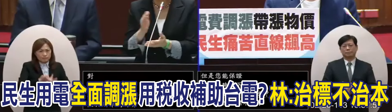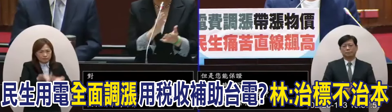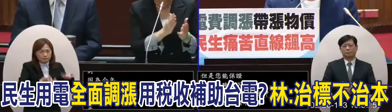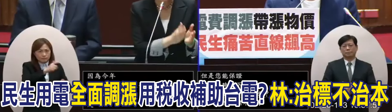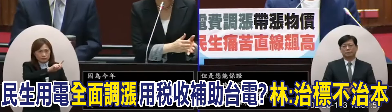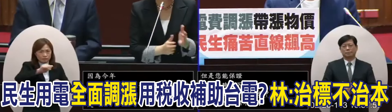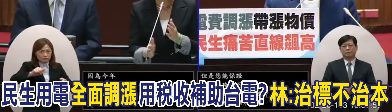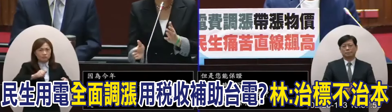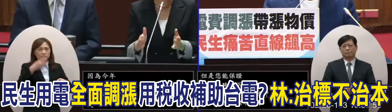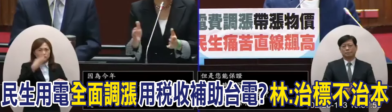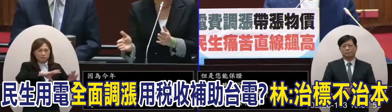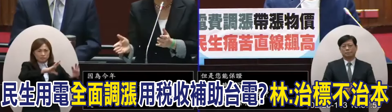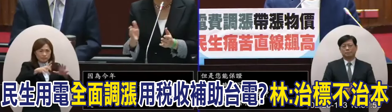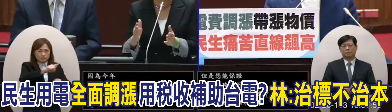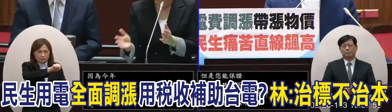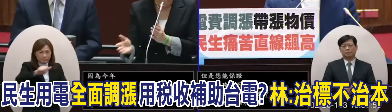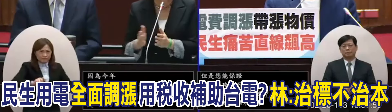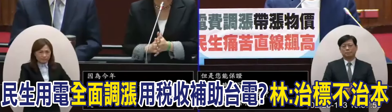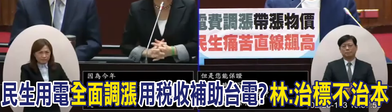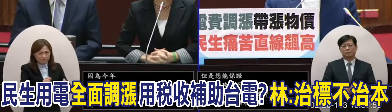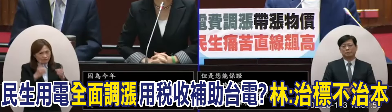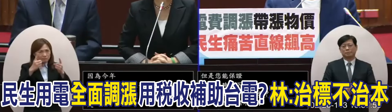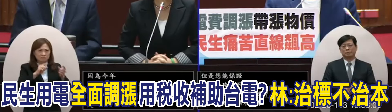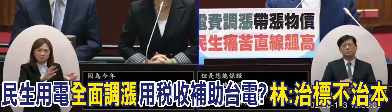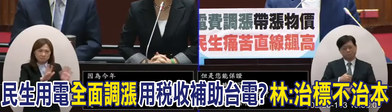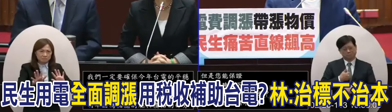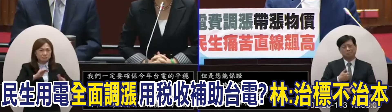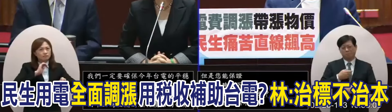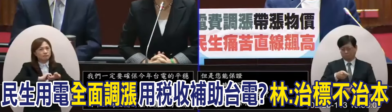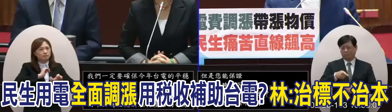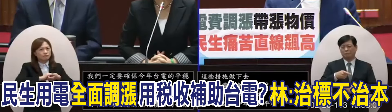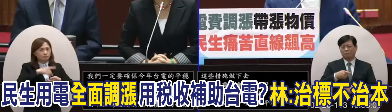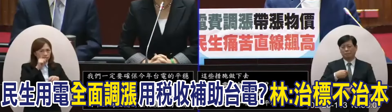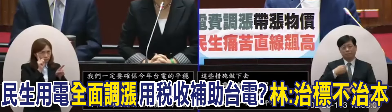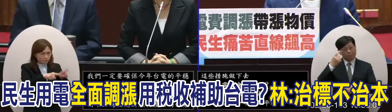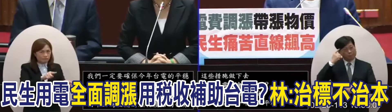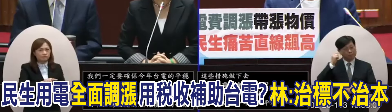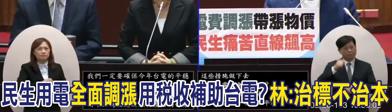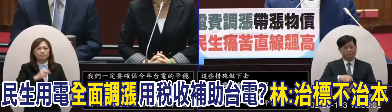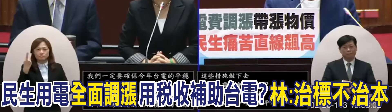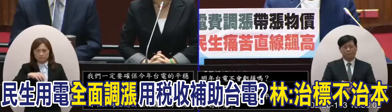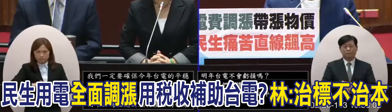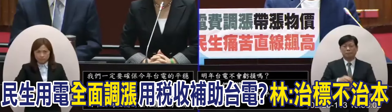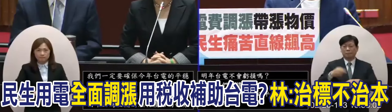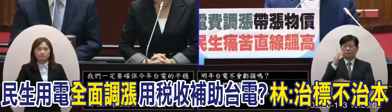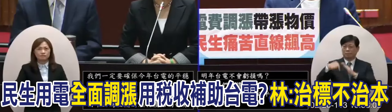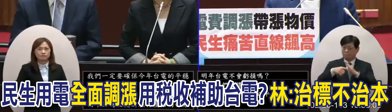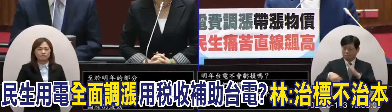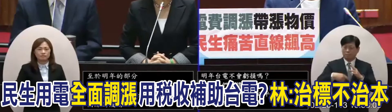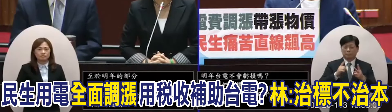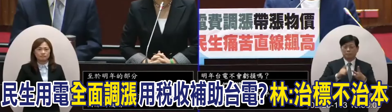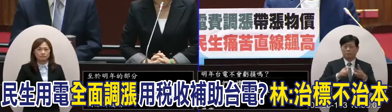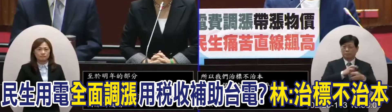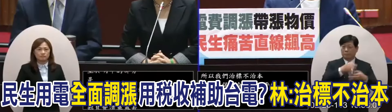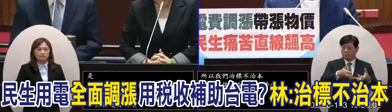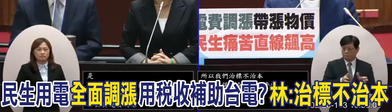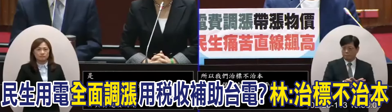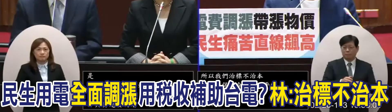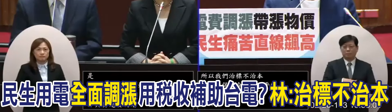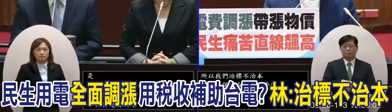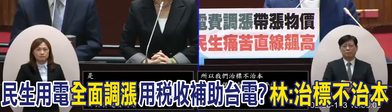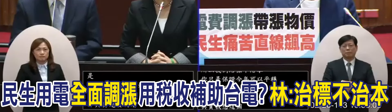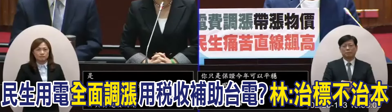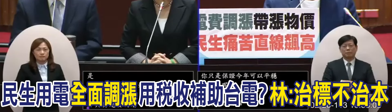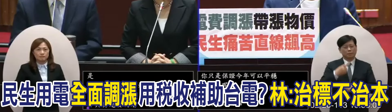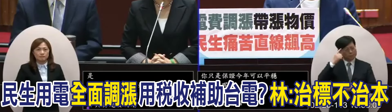动， 其实 都还要再看。 其实这个我想这个行政院或者经济部啊，其实我